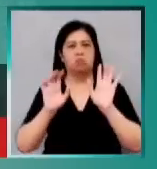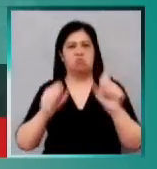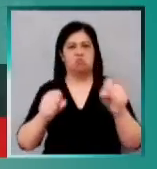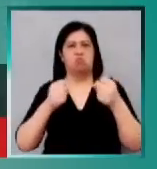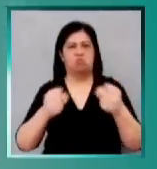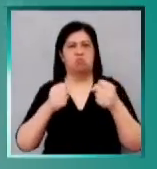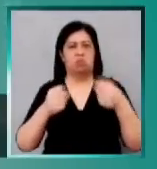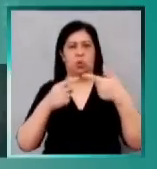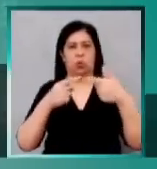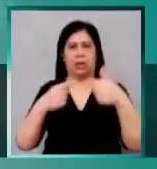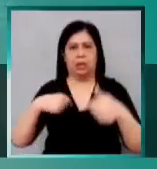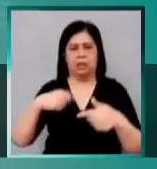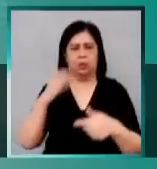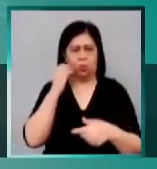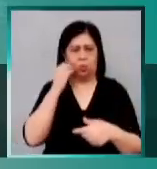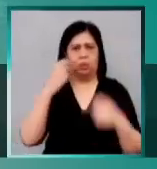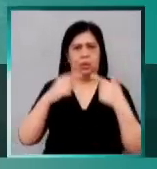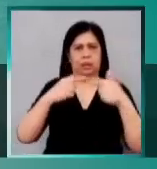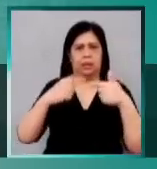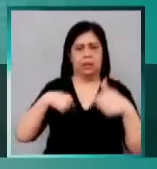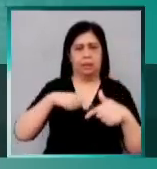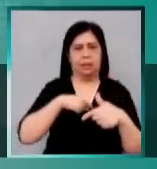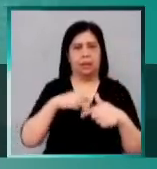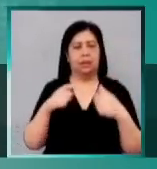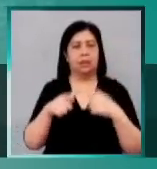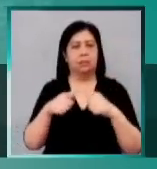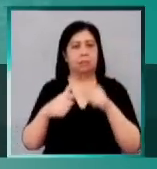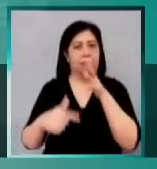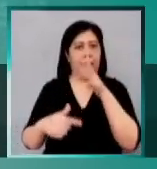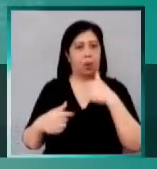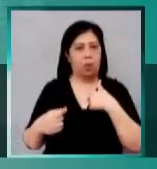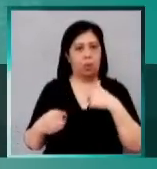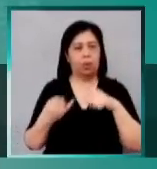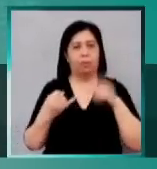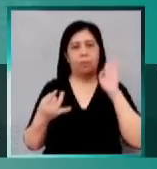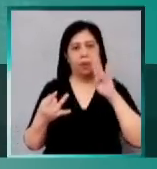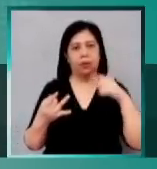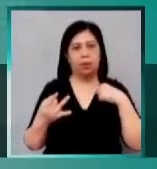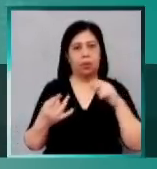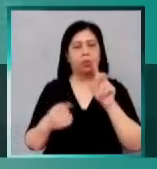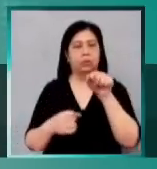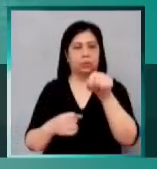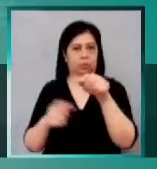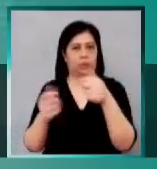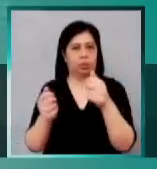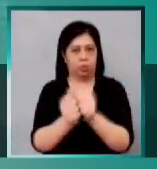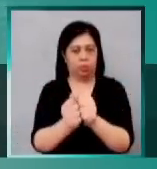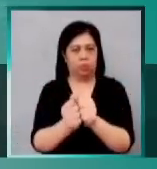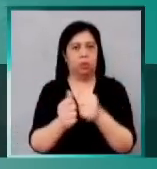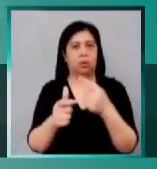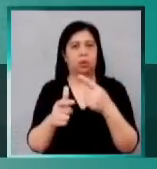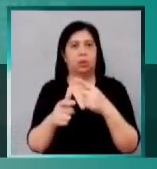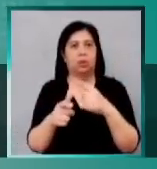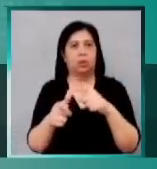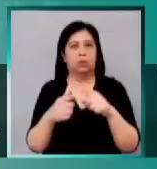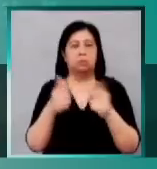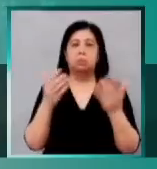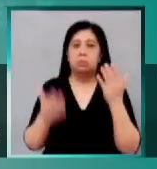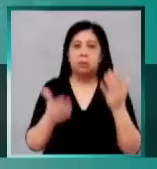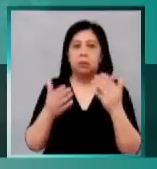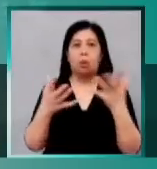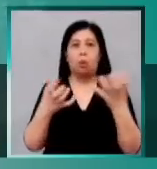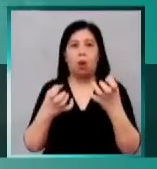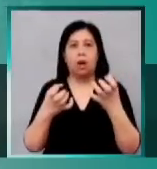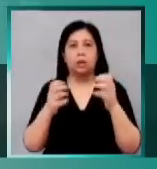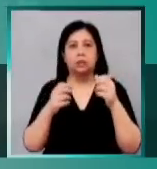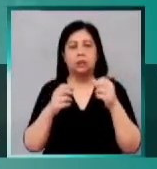namin. Mm-hmm. Ngayon po, yung nanay ko at saka yung kapatid ko ando doon. Ang siguro, gusto nilang i-grab yung